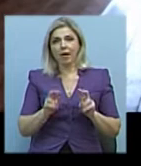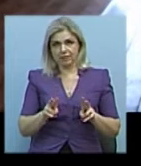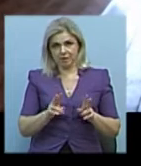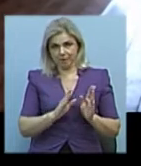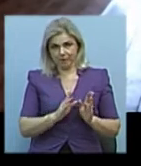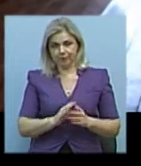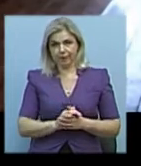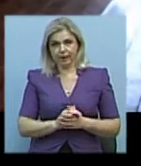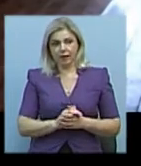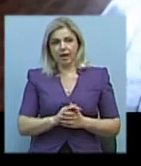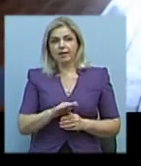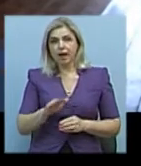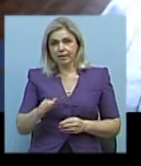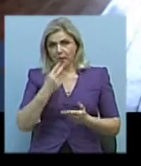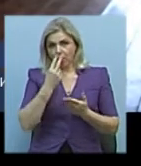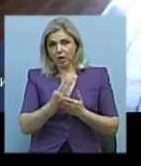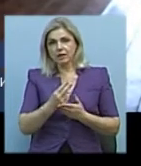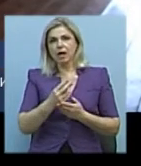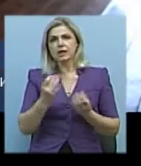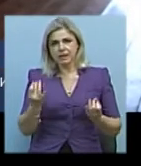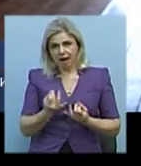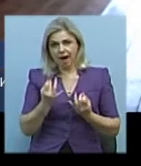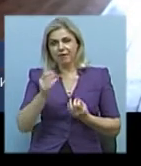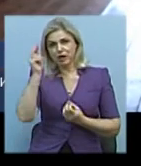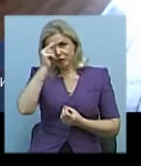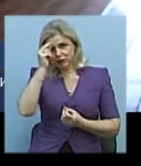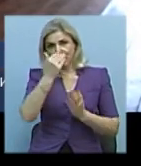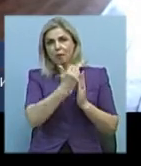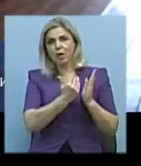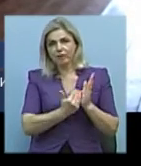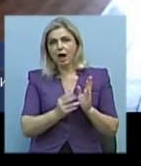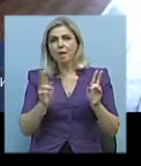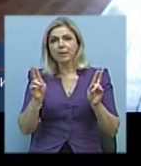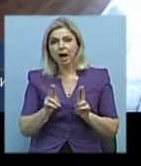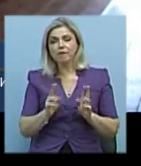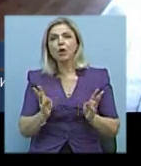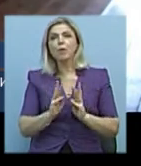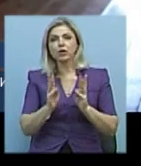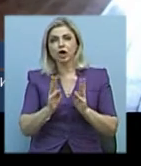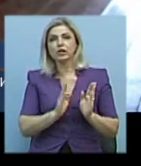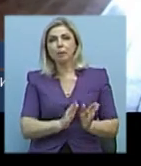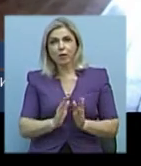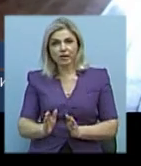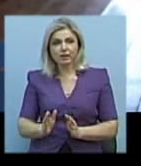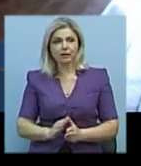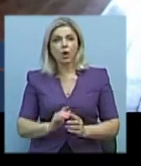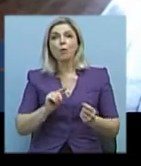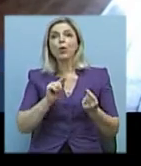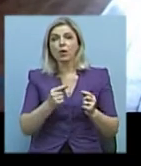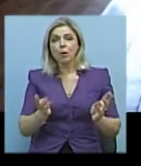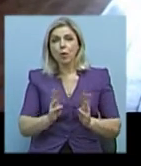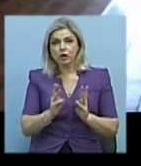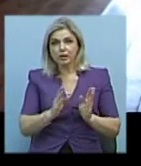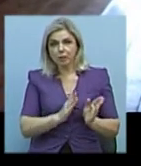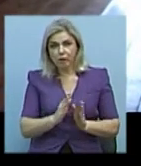цікаву ігрову програму повчальну з правил пожежної поведінки, з правил протипожежної поведінки. Також розповіли